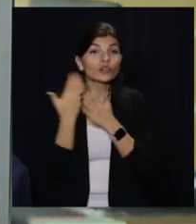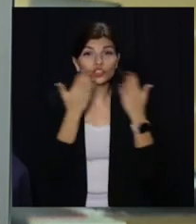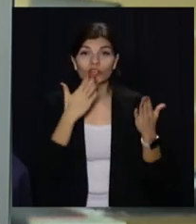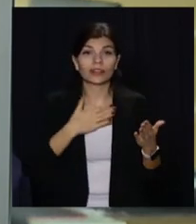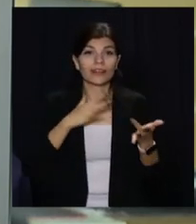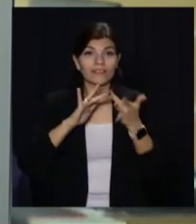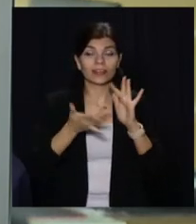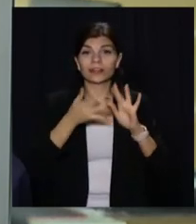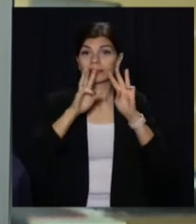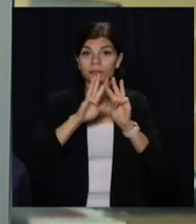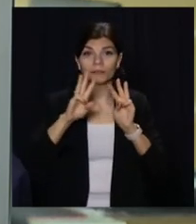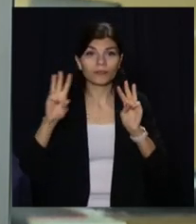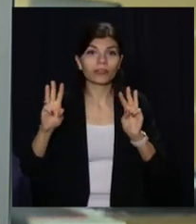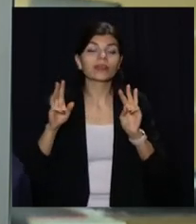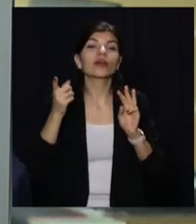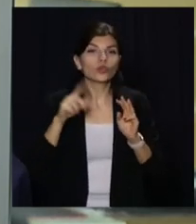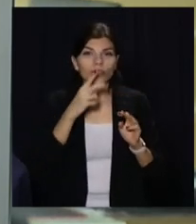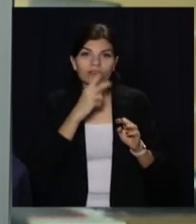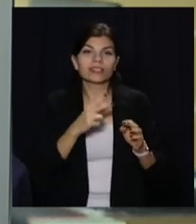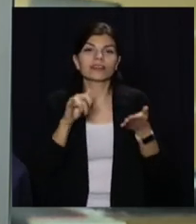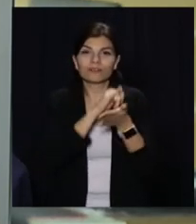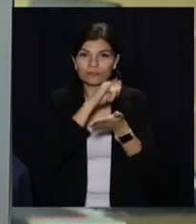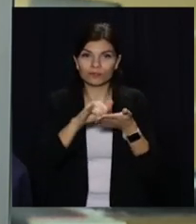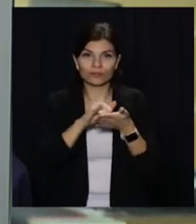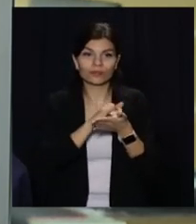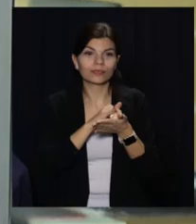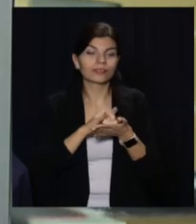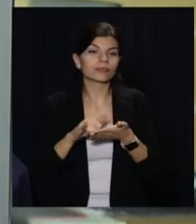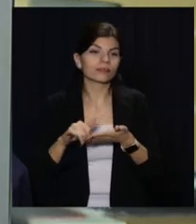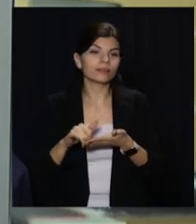сайті opentv.media. Дивіться сюжети в соціальних